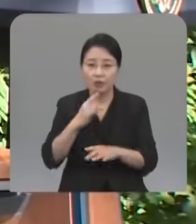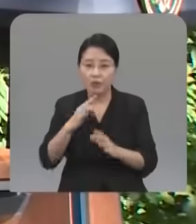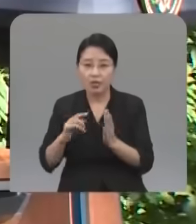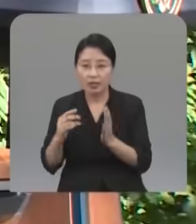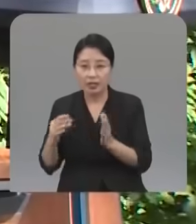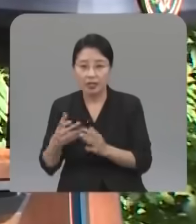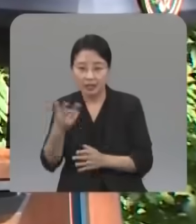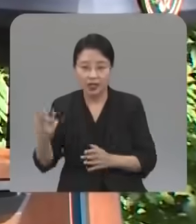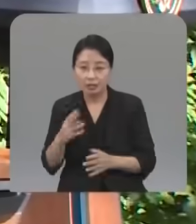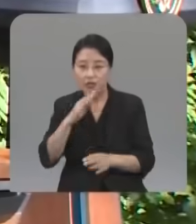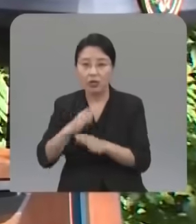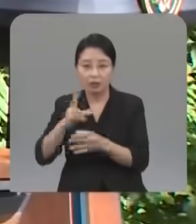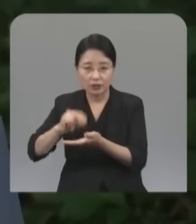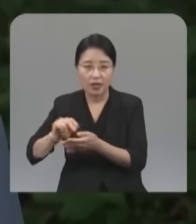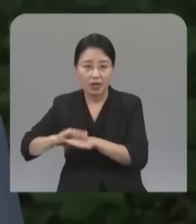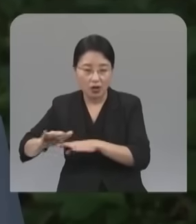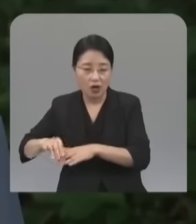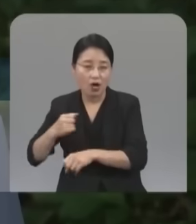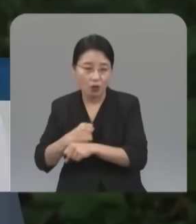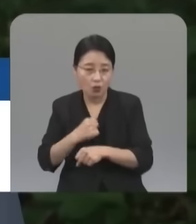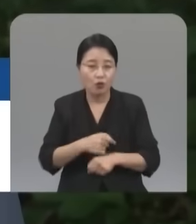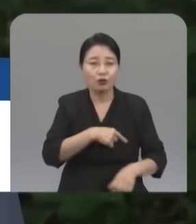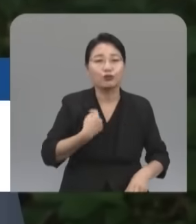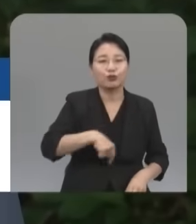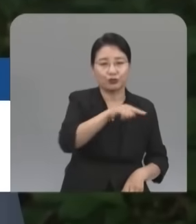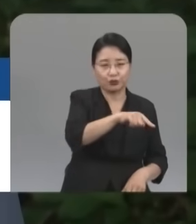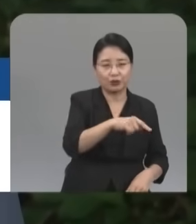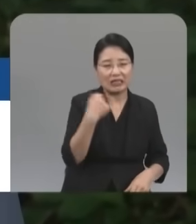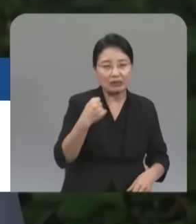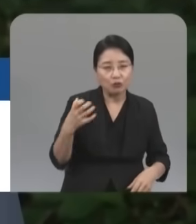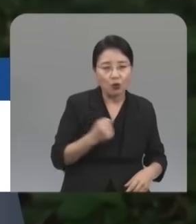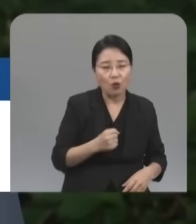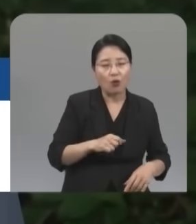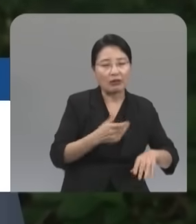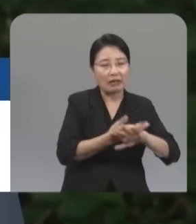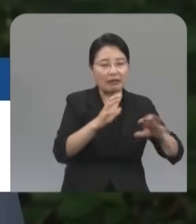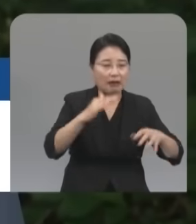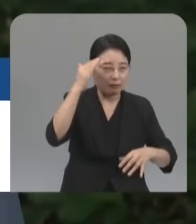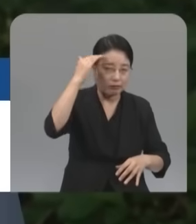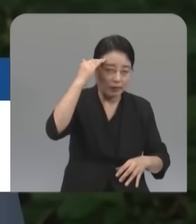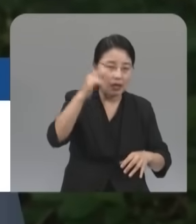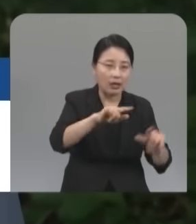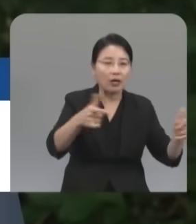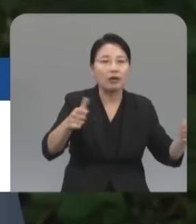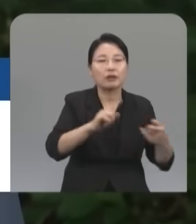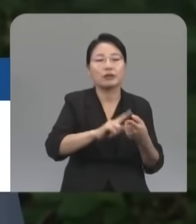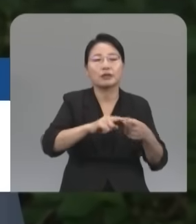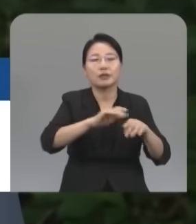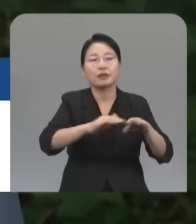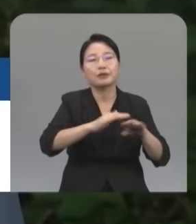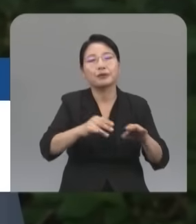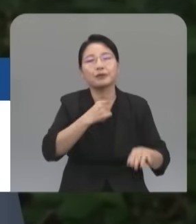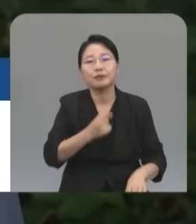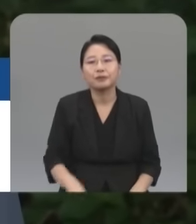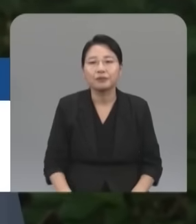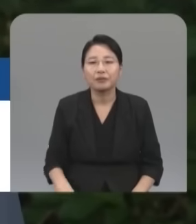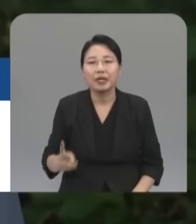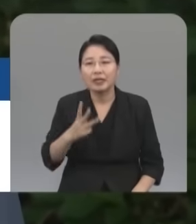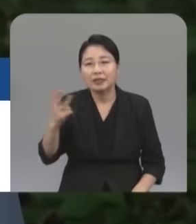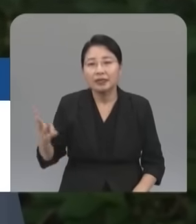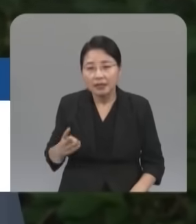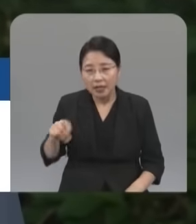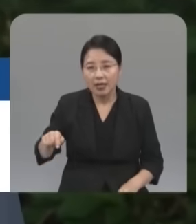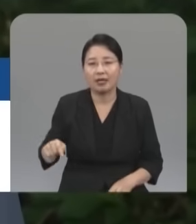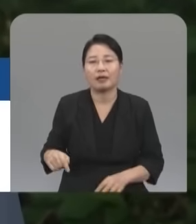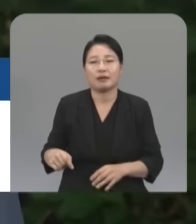함께 움직이자는 뜻으로 보입니다. 3국의 전략적 연계의 선제성을 가이가させることは